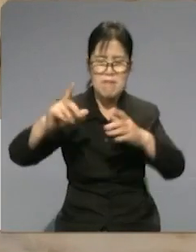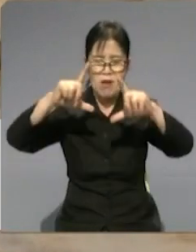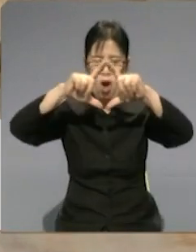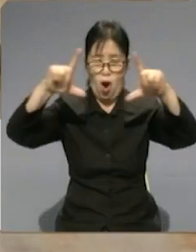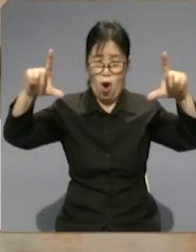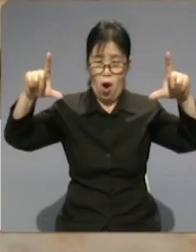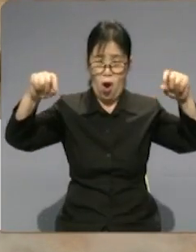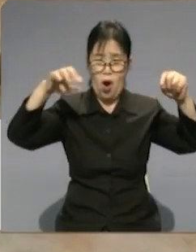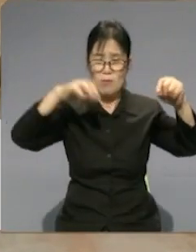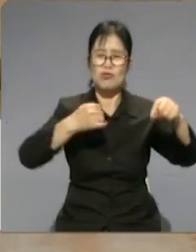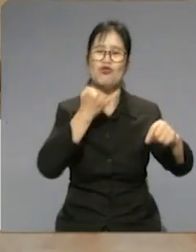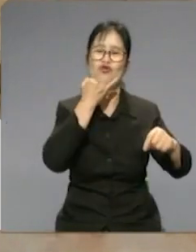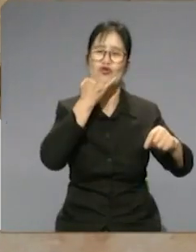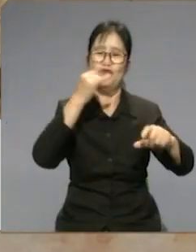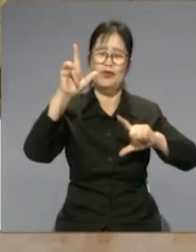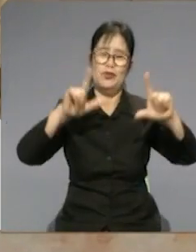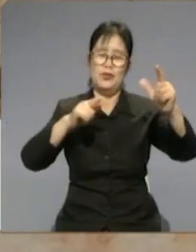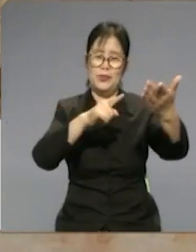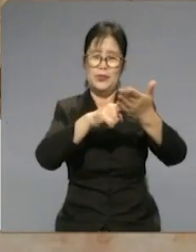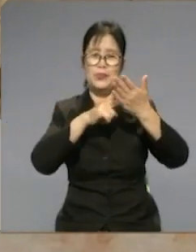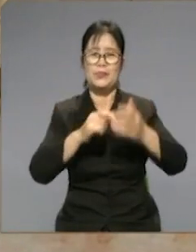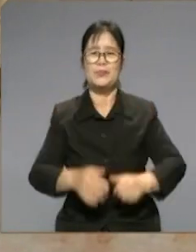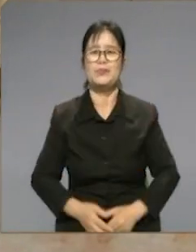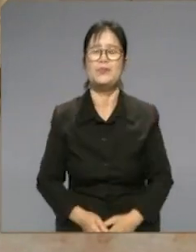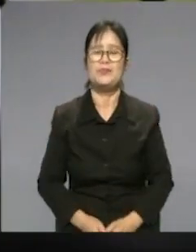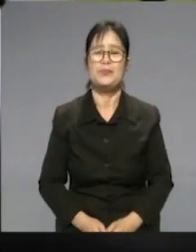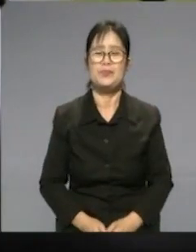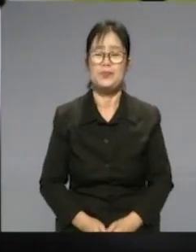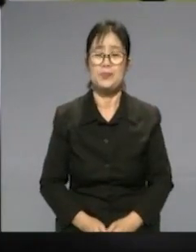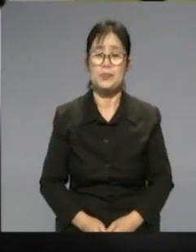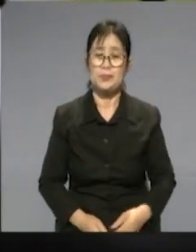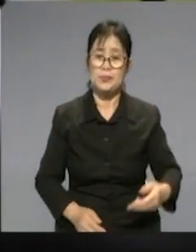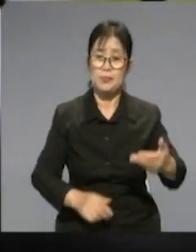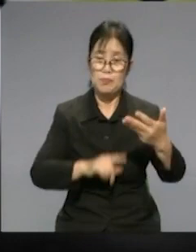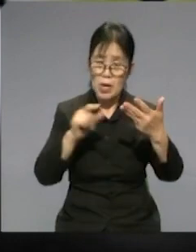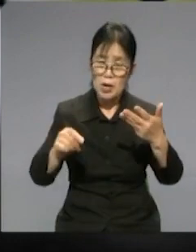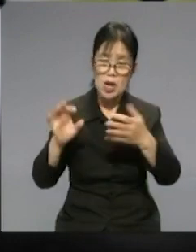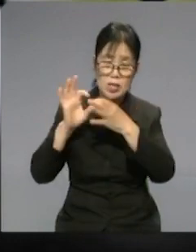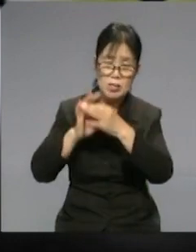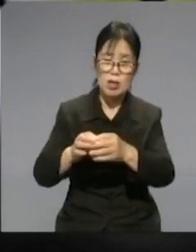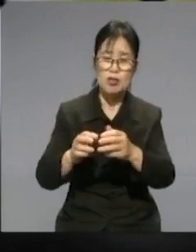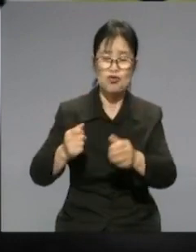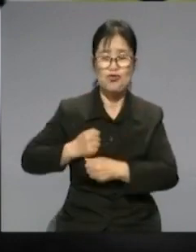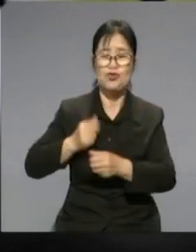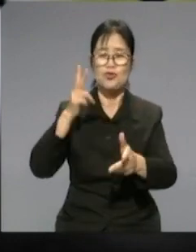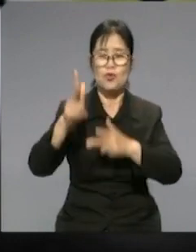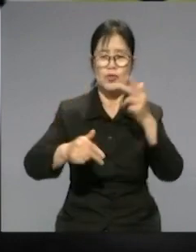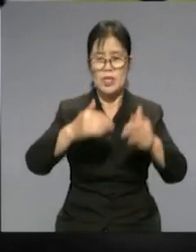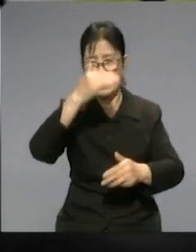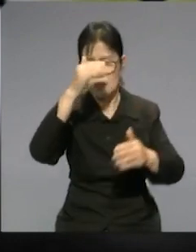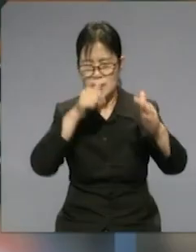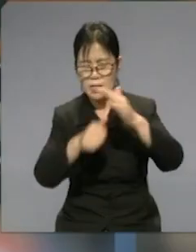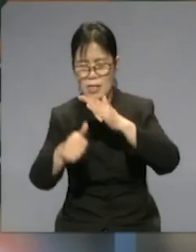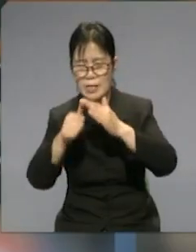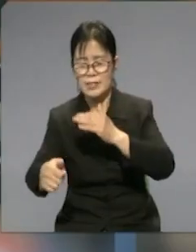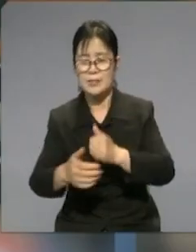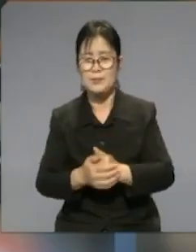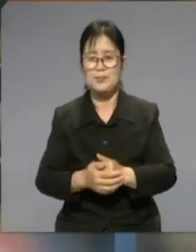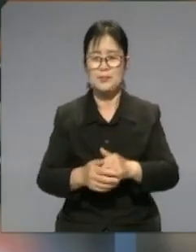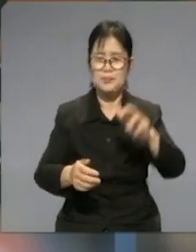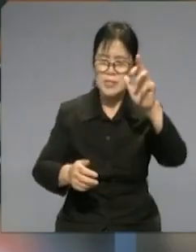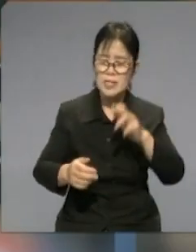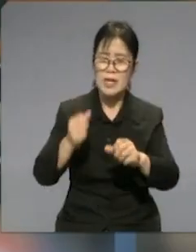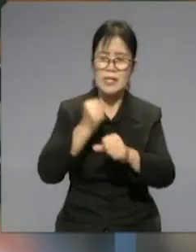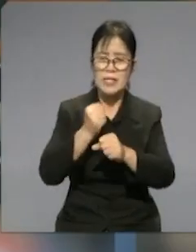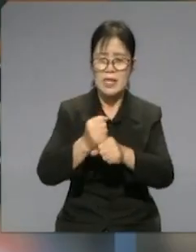앞에서 웃고 있는 모습도 보입니다. 이달 들어 잇단 군수공장 시찰, 김 위원장은 미사일